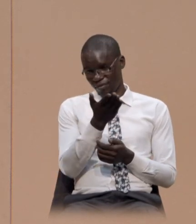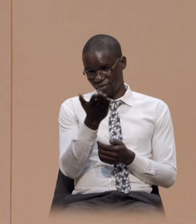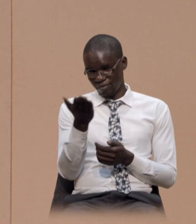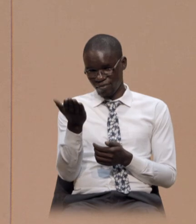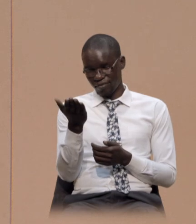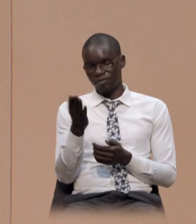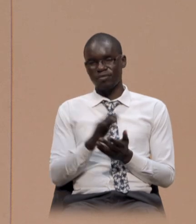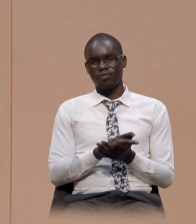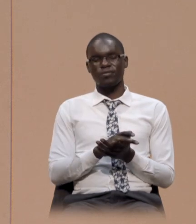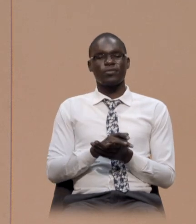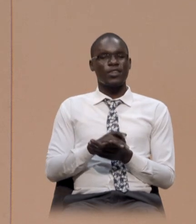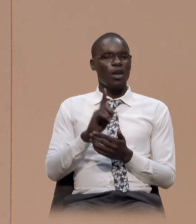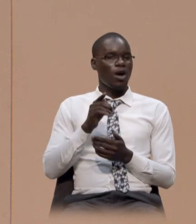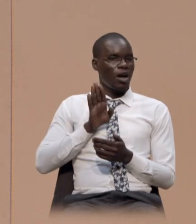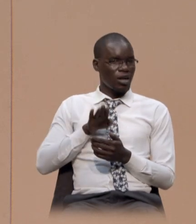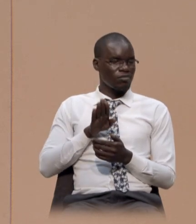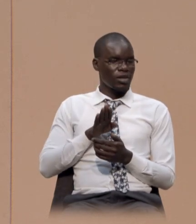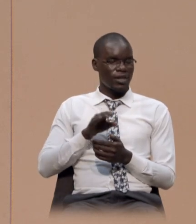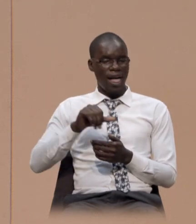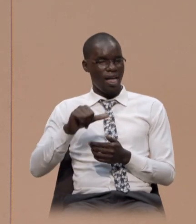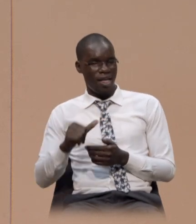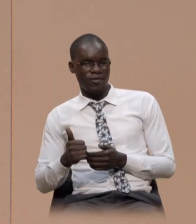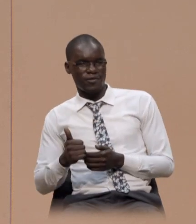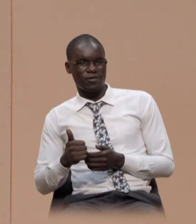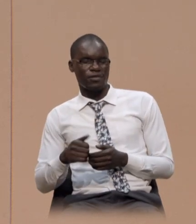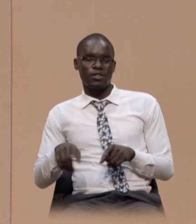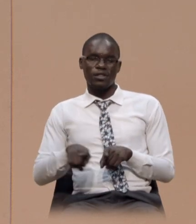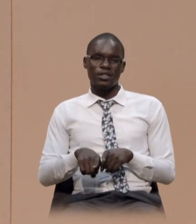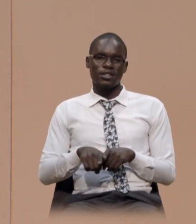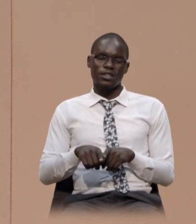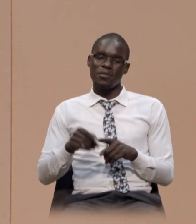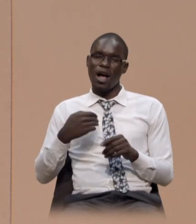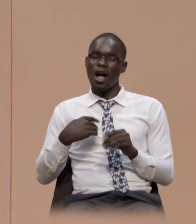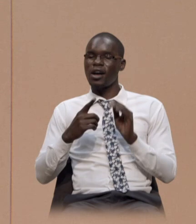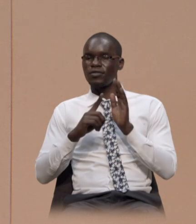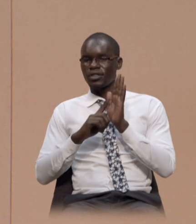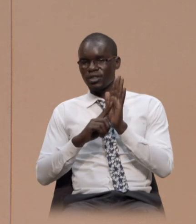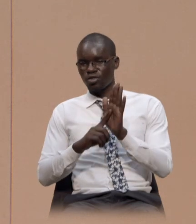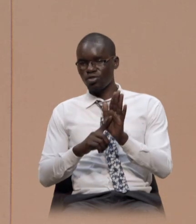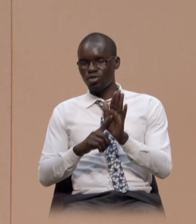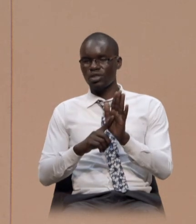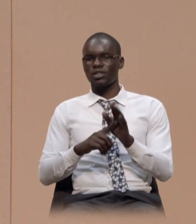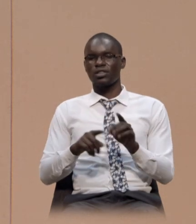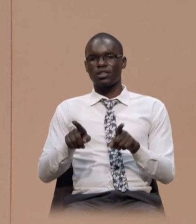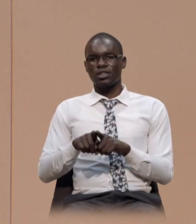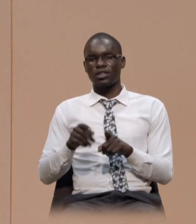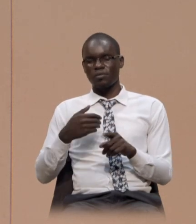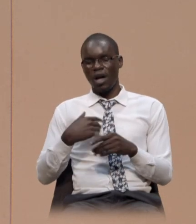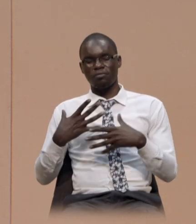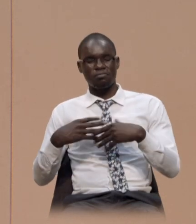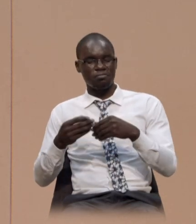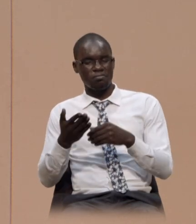mama moja ama mwingine ni kwamba imetokea wengine wanaenda huko, ujue